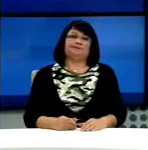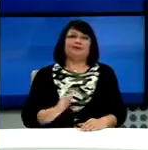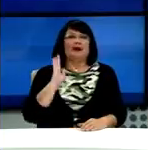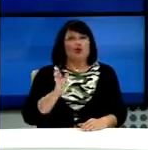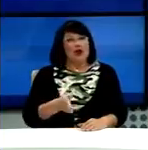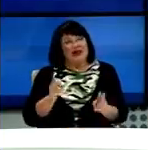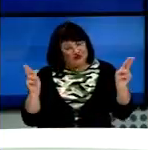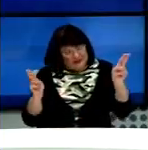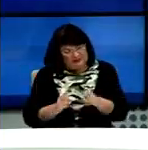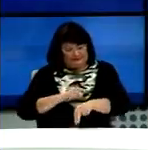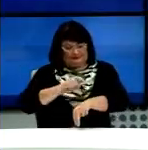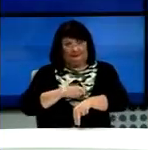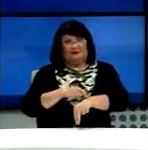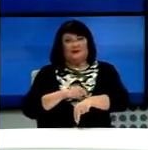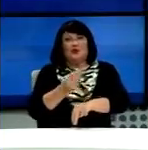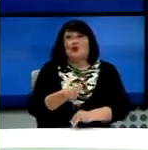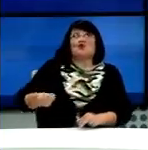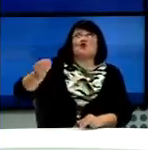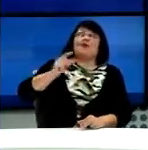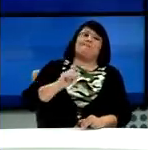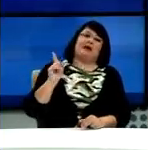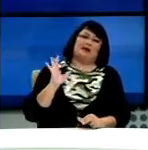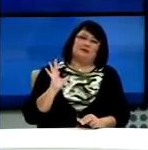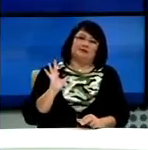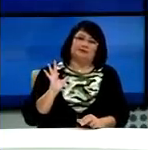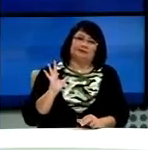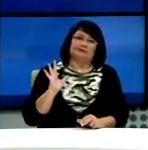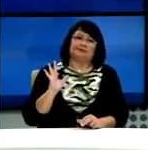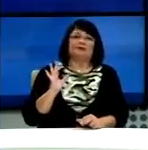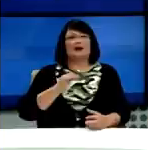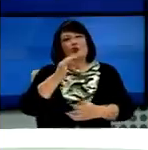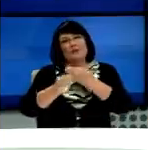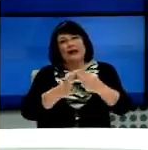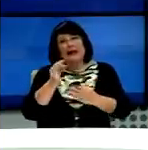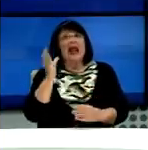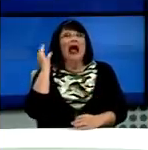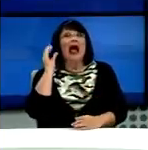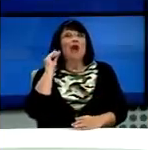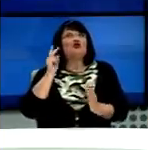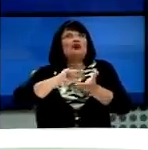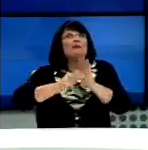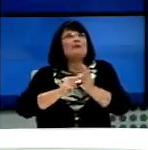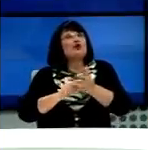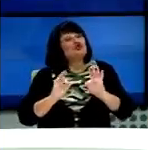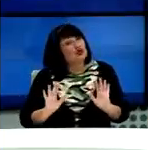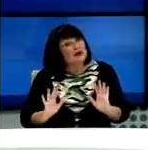μπορέσουμε να μοιράσουμε και τον χρόνο, να μην υπερβώ κατά πολύ το χρόνο της ομιλίας, αλλά σας άκουσα με προσοχή.